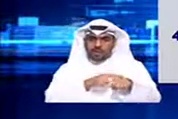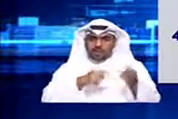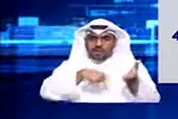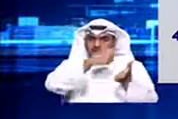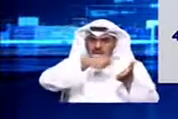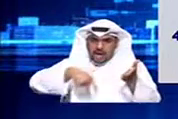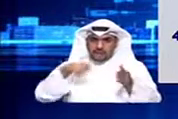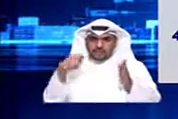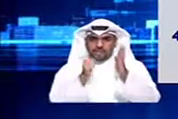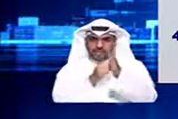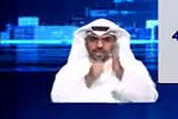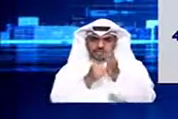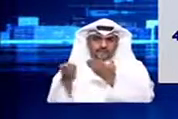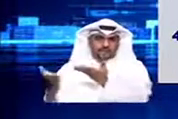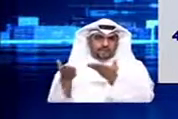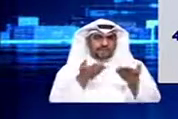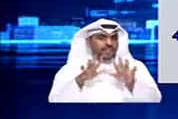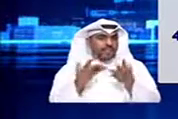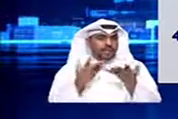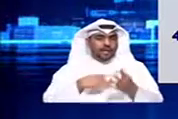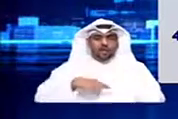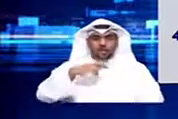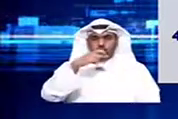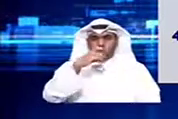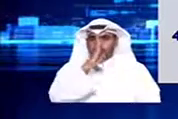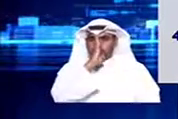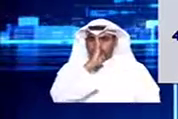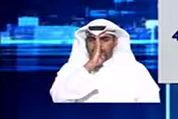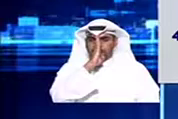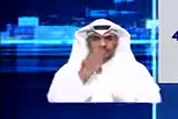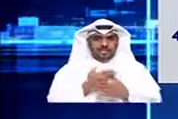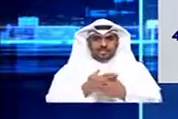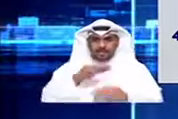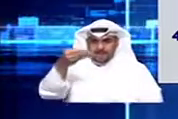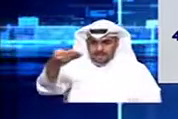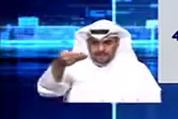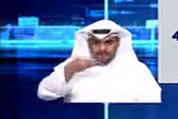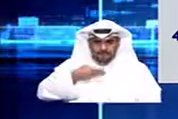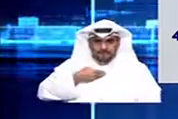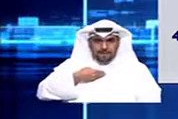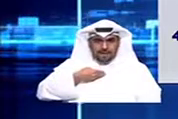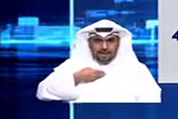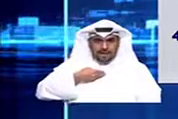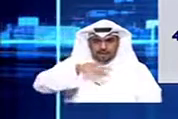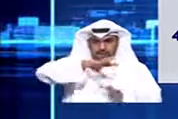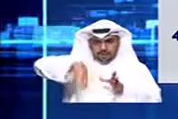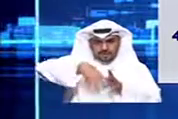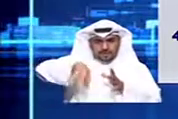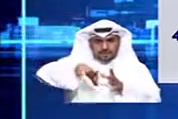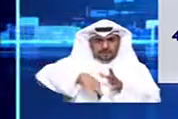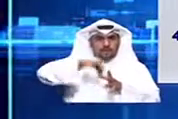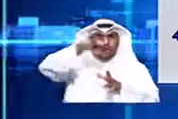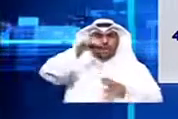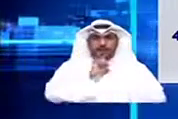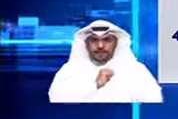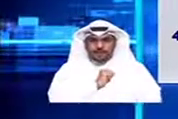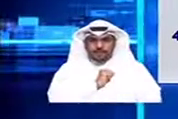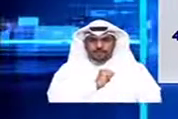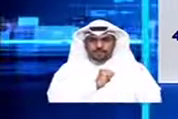التخصيص لتسلم بطاقة القرعة. وأوضحت أن بطاقات الاحتياط ستوزع